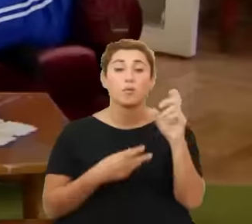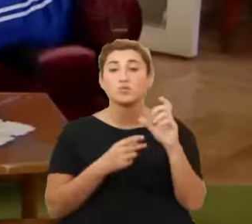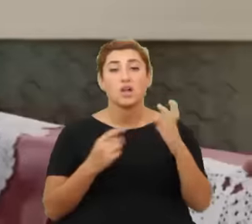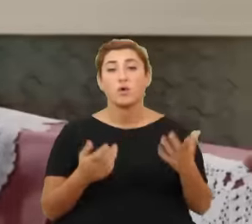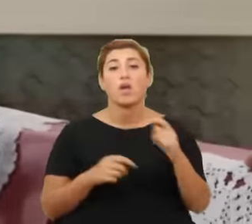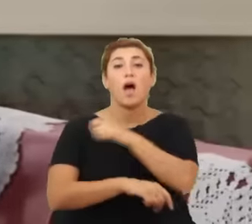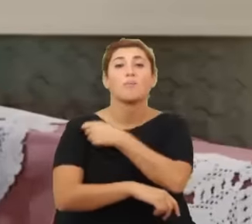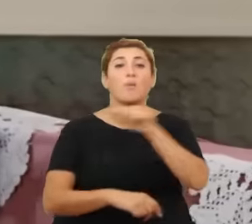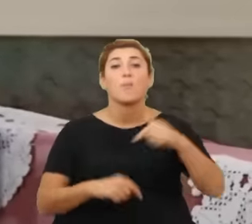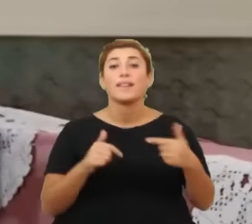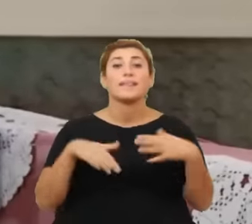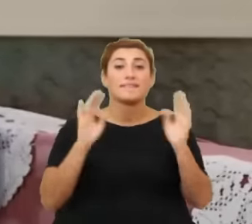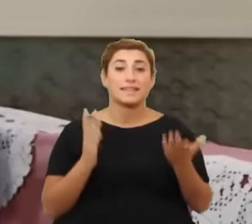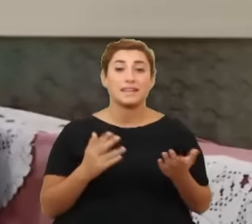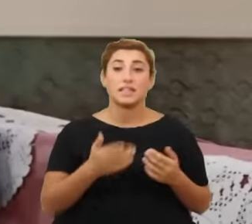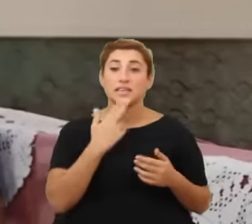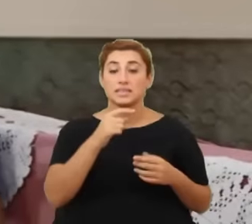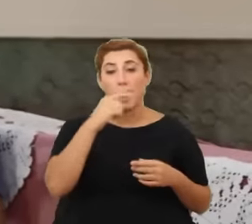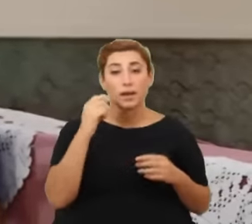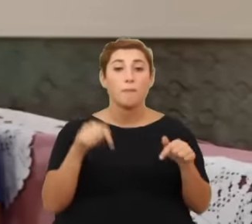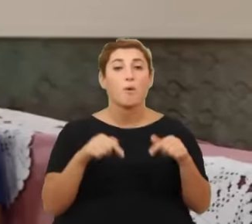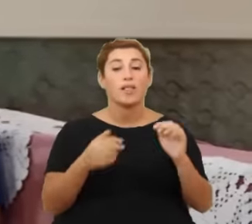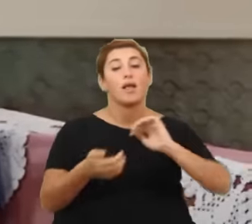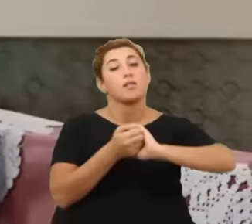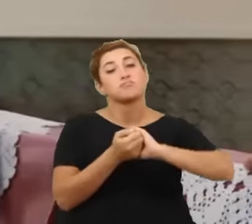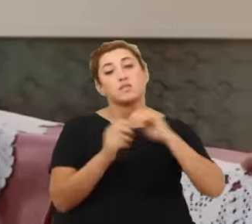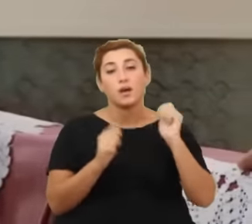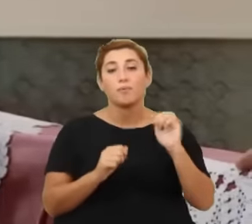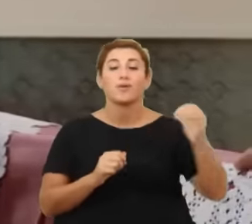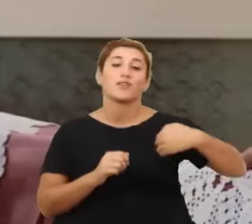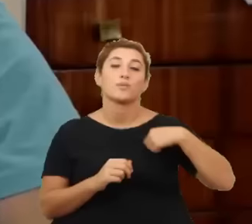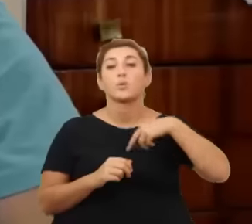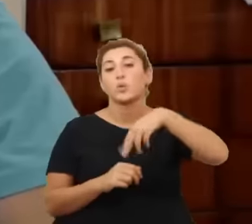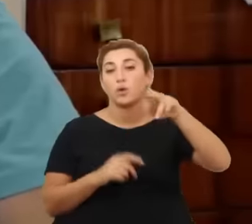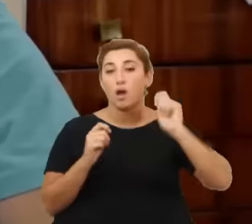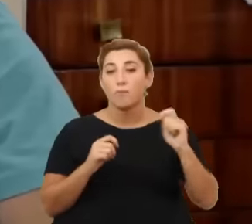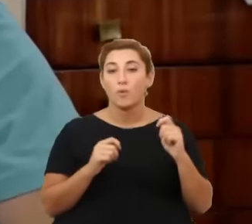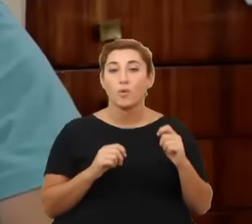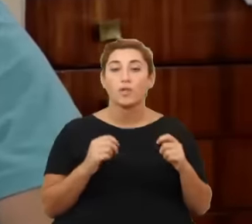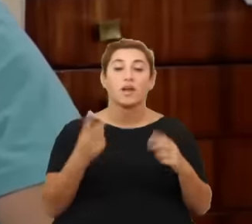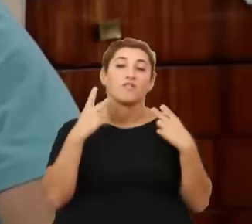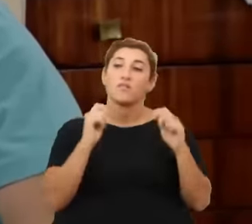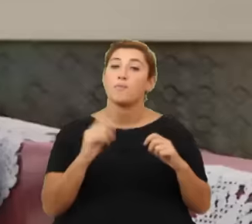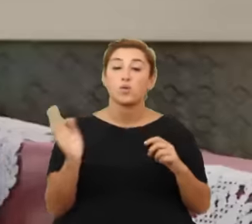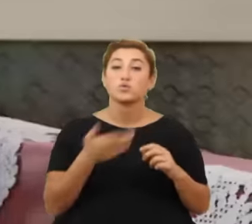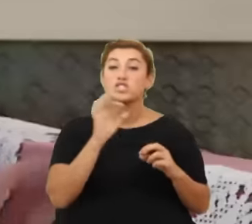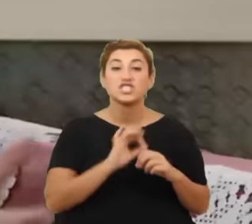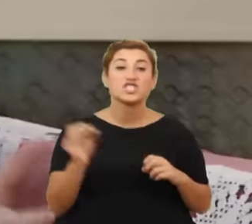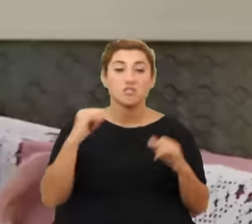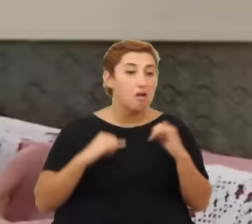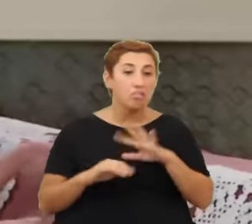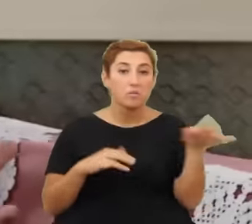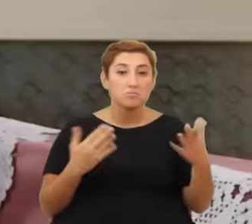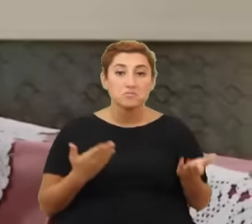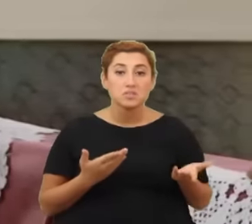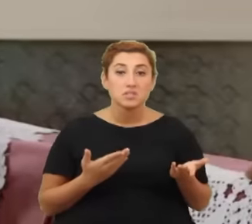Çatatoy ya. Almanya'da böyle değil. Kızlar, erkekler böyle el ele, kol kala böyle yürüyorlar. Spazierini yapıyorlar ondan sonra yani hiç. Rahat her